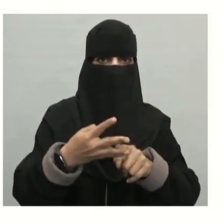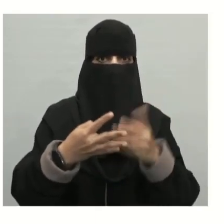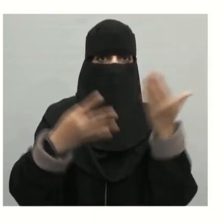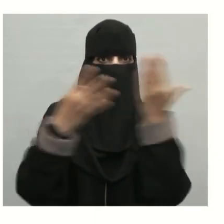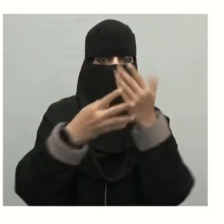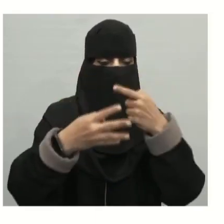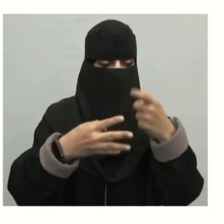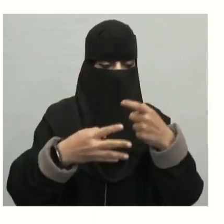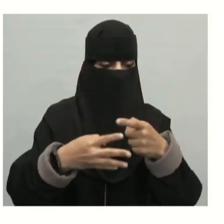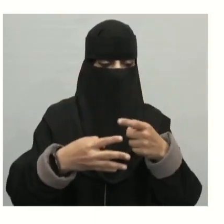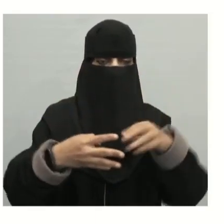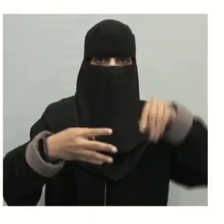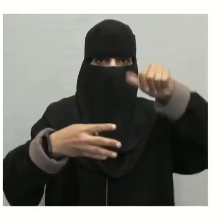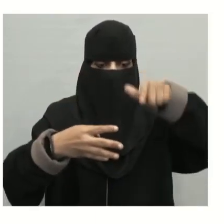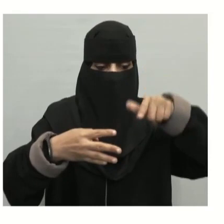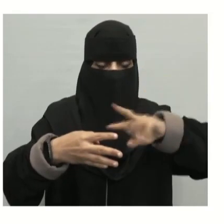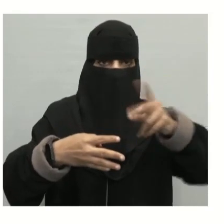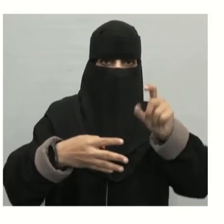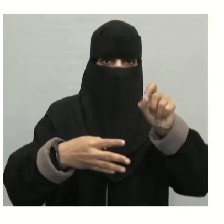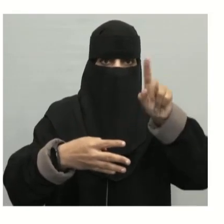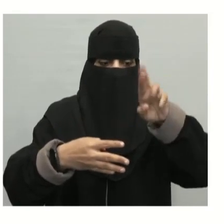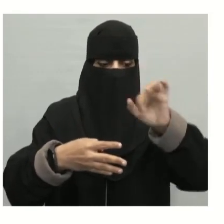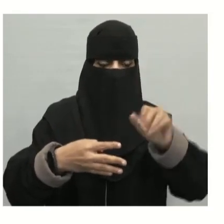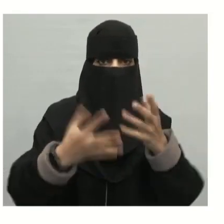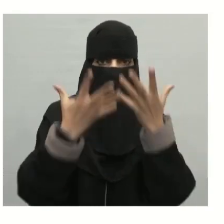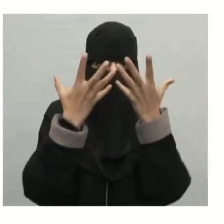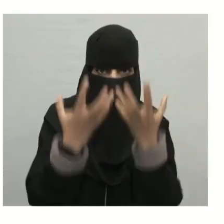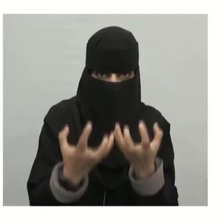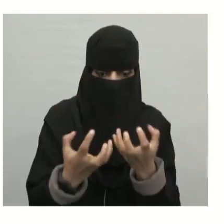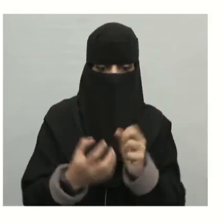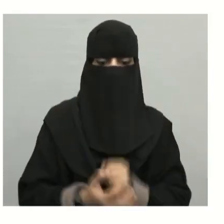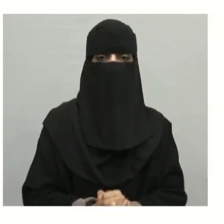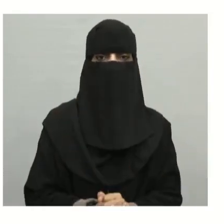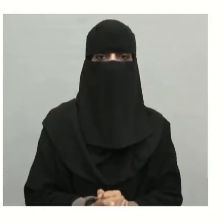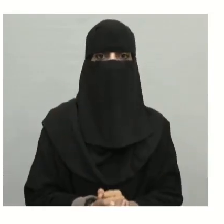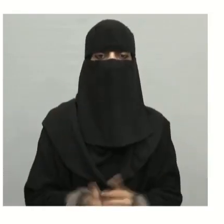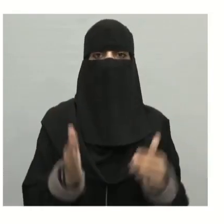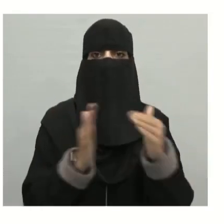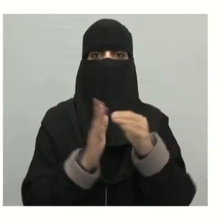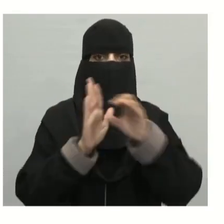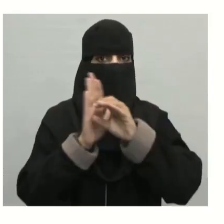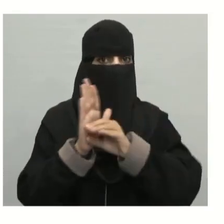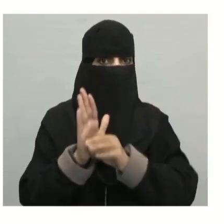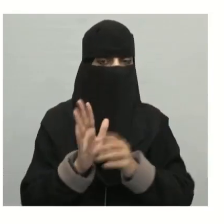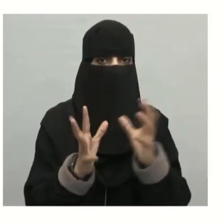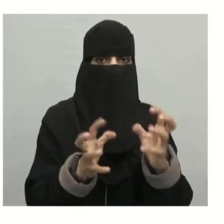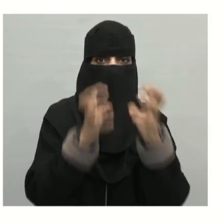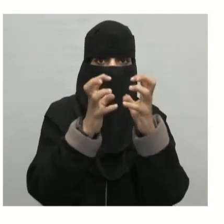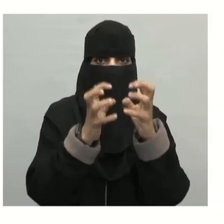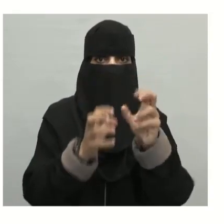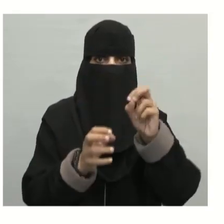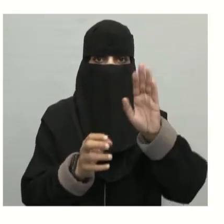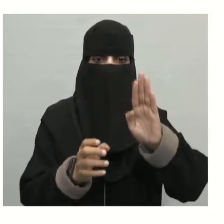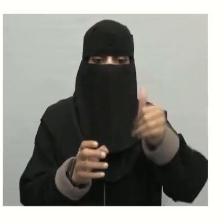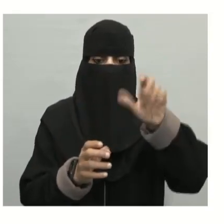ترابي غير فلزي وباهت اخيرا في خصائص المعادن وهو القساوه